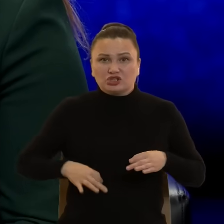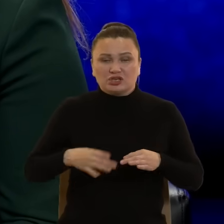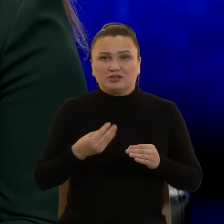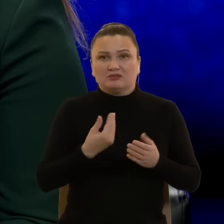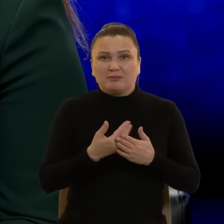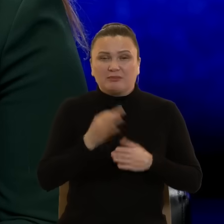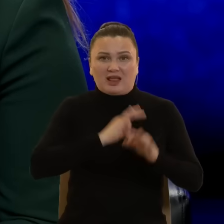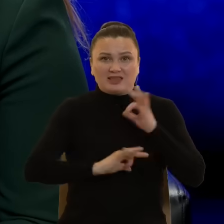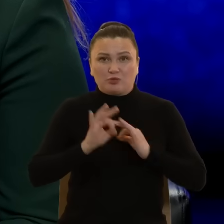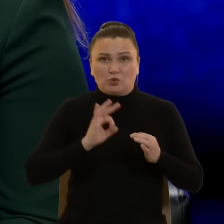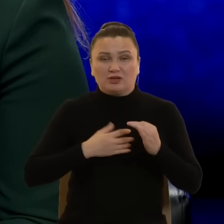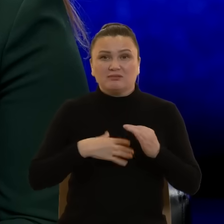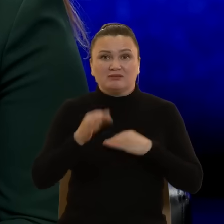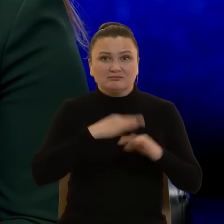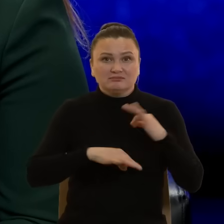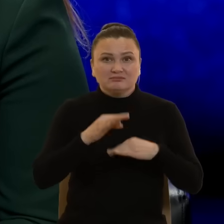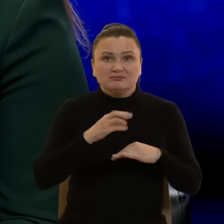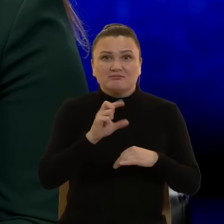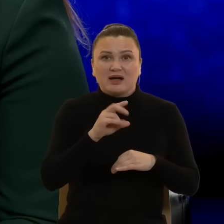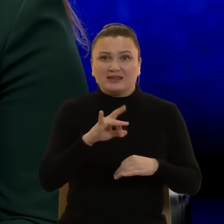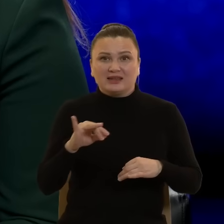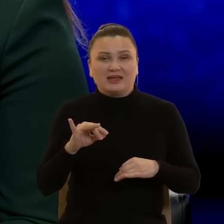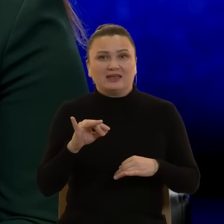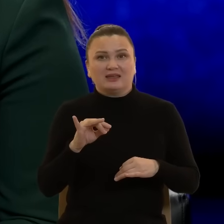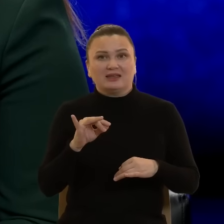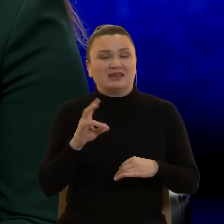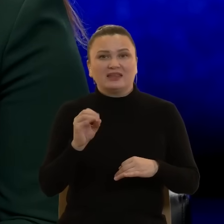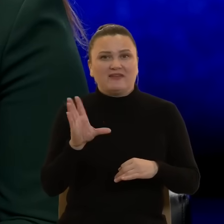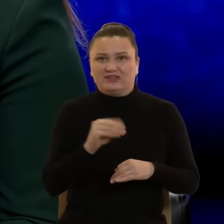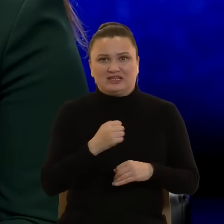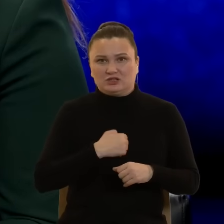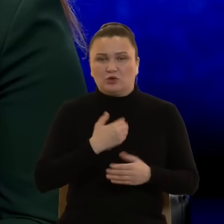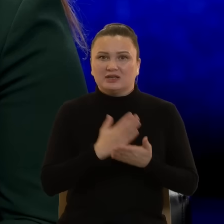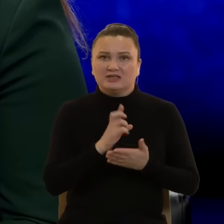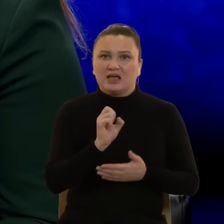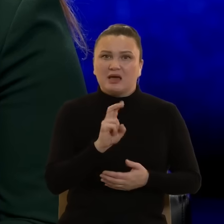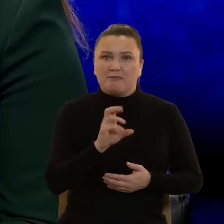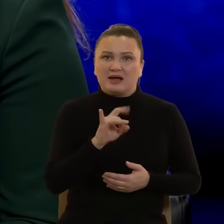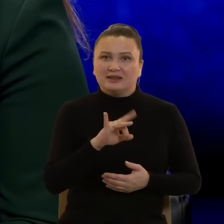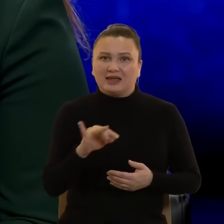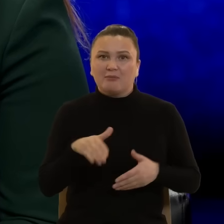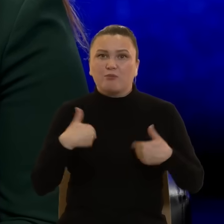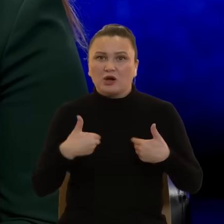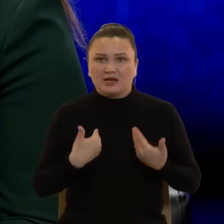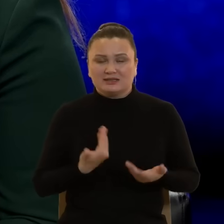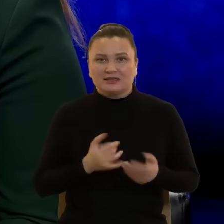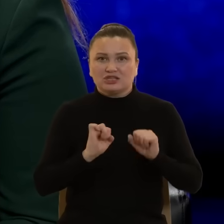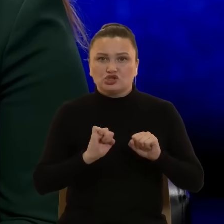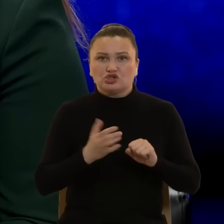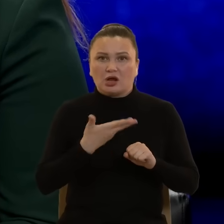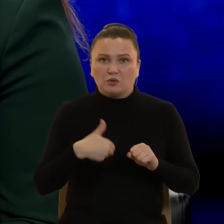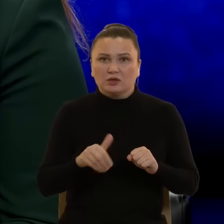либо полости рта. Потому что ведь бактерии не всегда зло. Бактерии многие являются полезными, они защищают в том числе